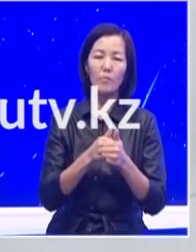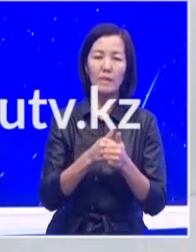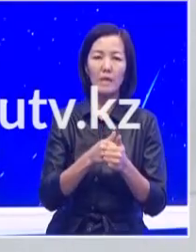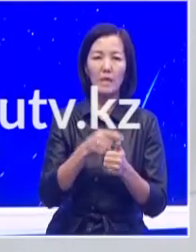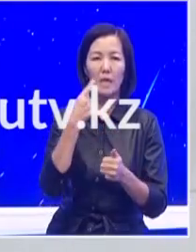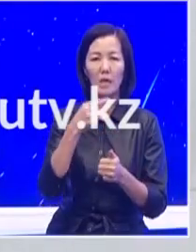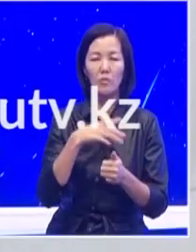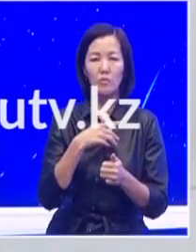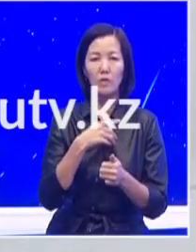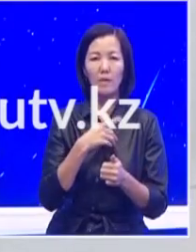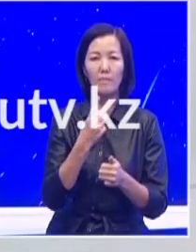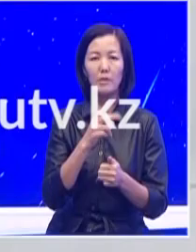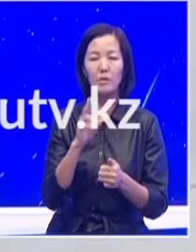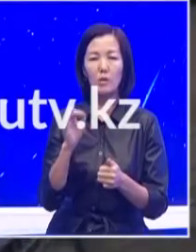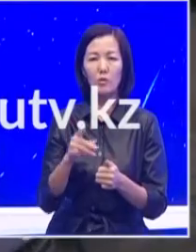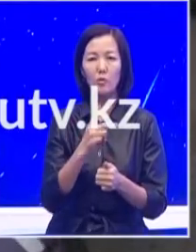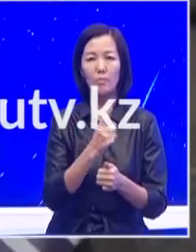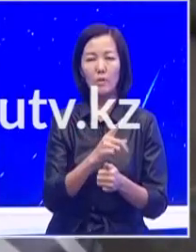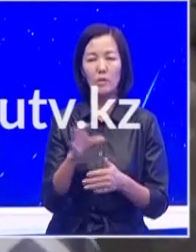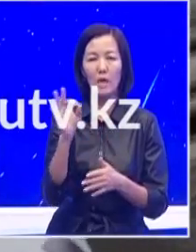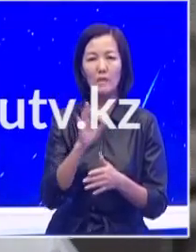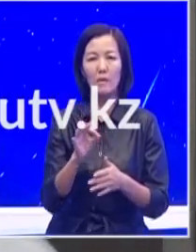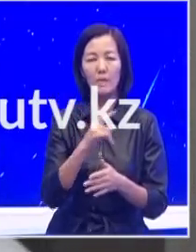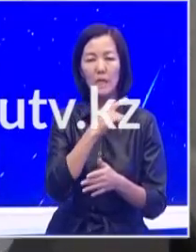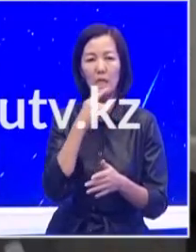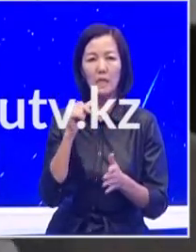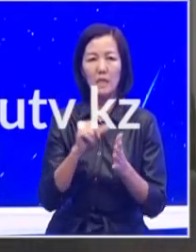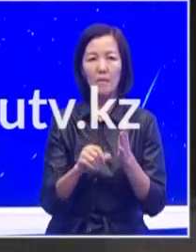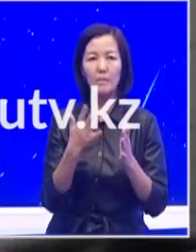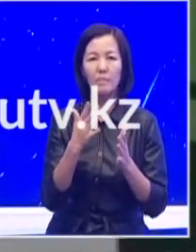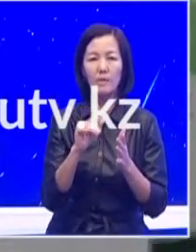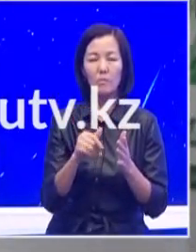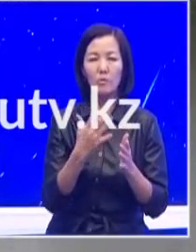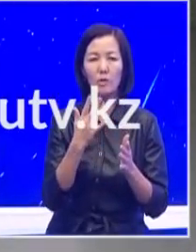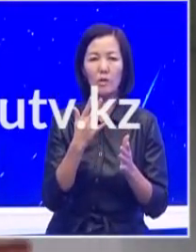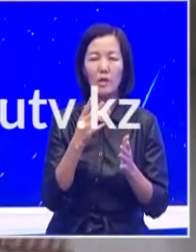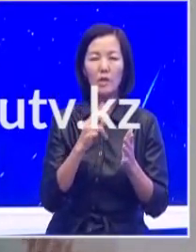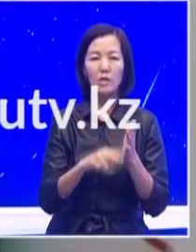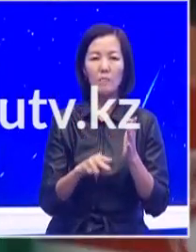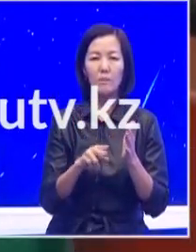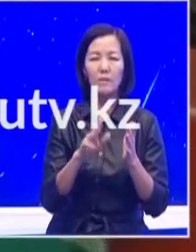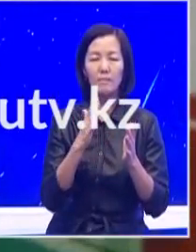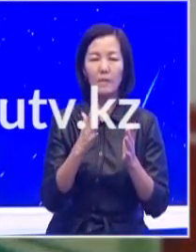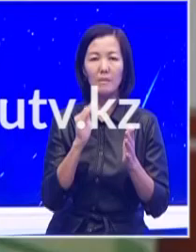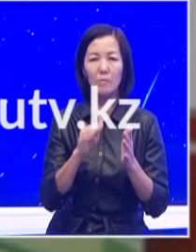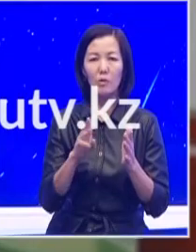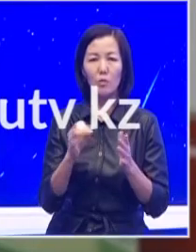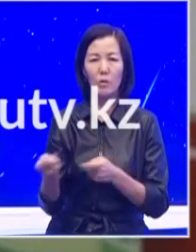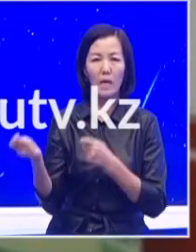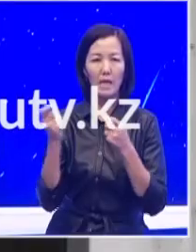биыл 1 қыркүйек пен 1 қазан аралығында Ресейден 65,7 мың тонна дизель отын жеткізілген,